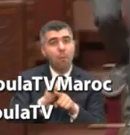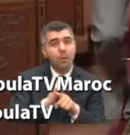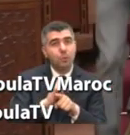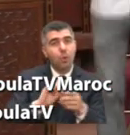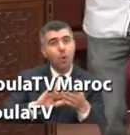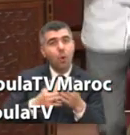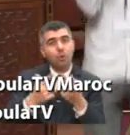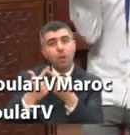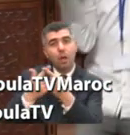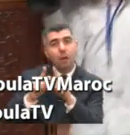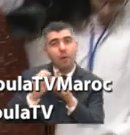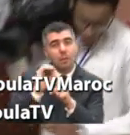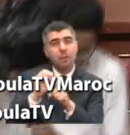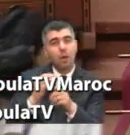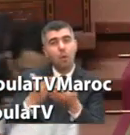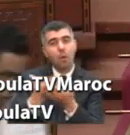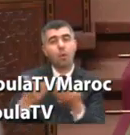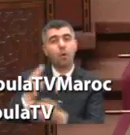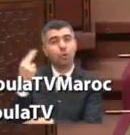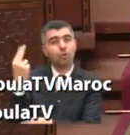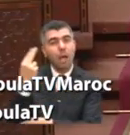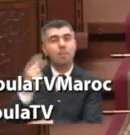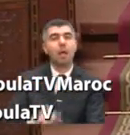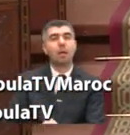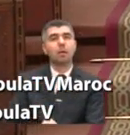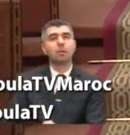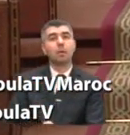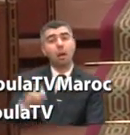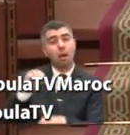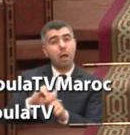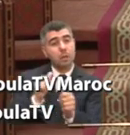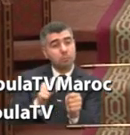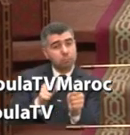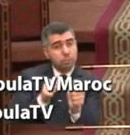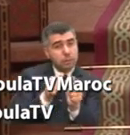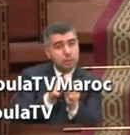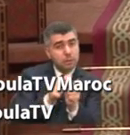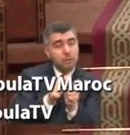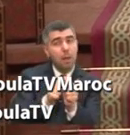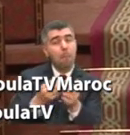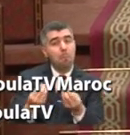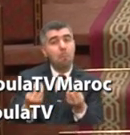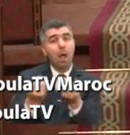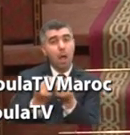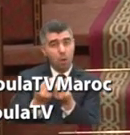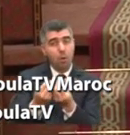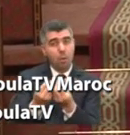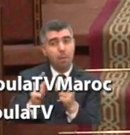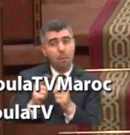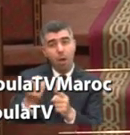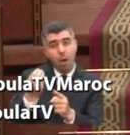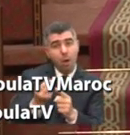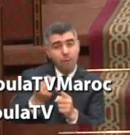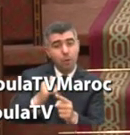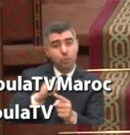مجال التوجيه المدرسي والمهني والجامعي، وإناطة دور مواكبته منذ نهاية التعليم الابتدائي بهؤلاء الفاعلين حسب الموقع